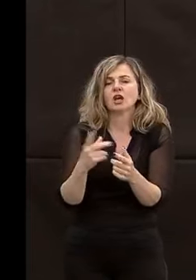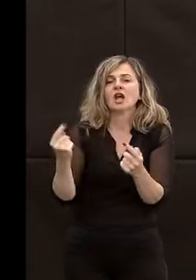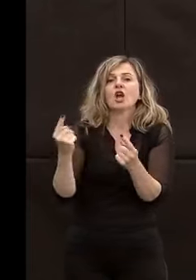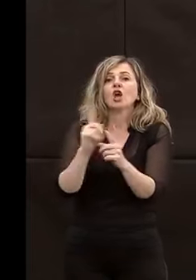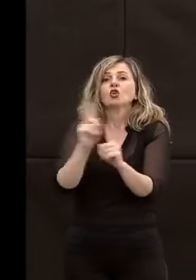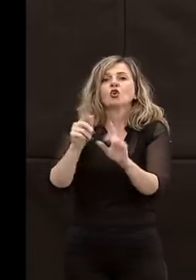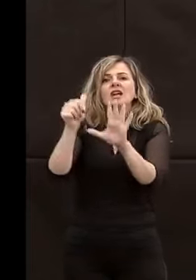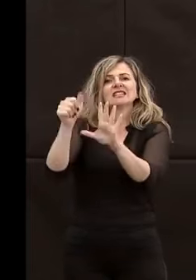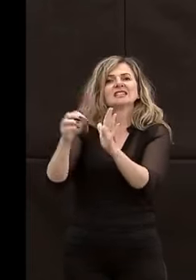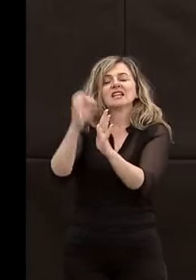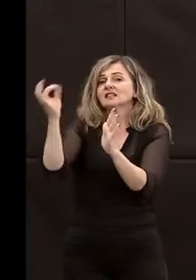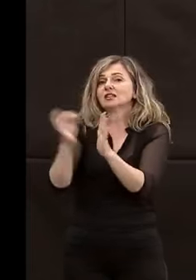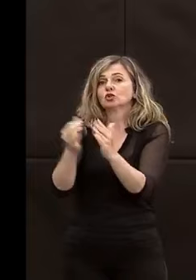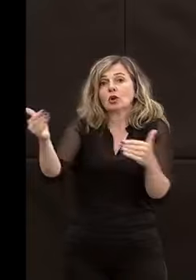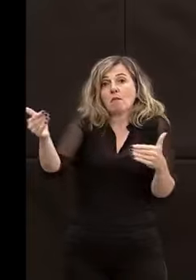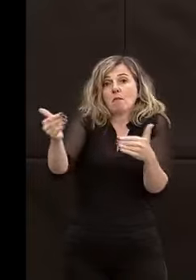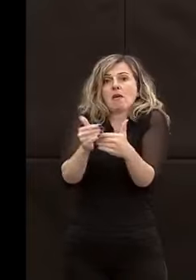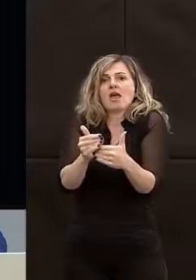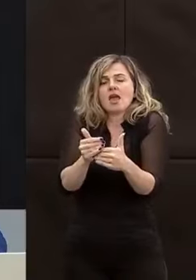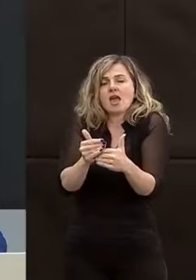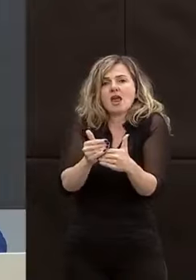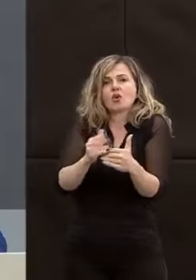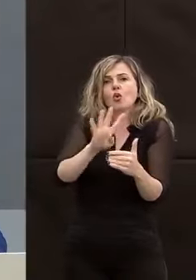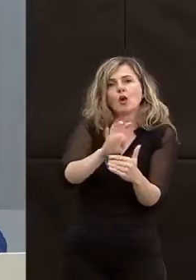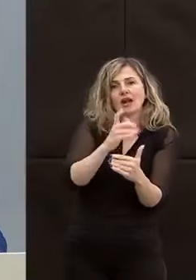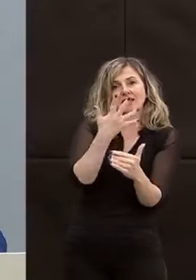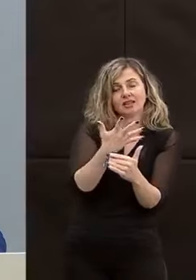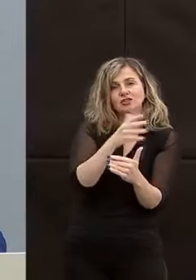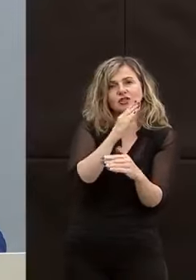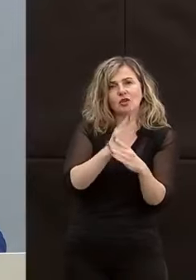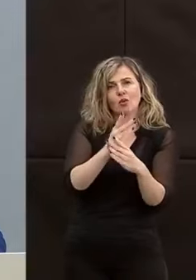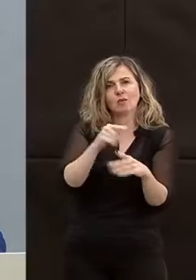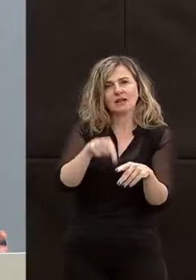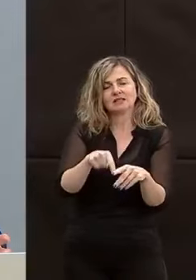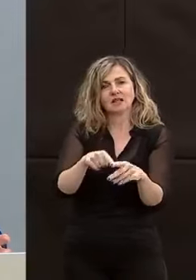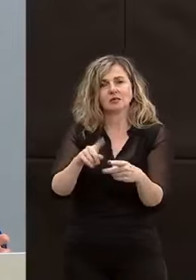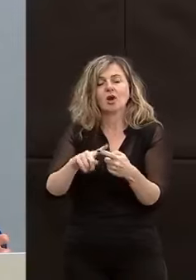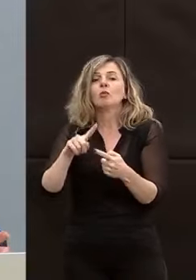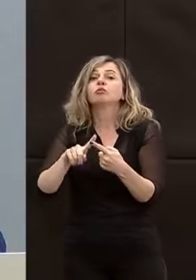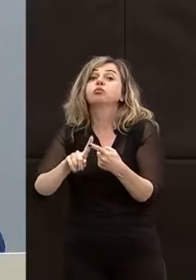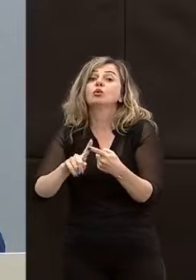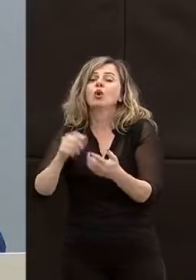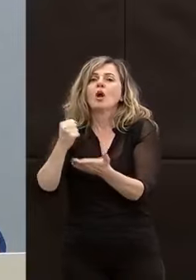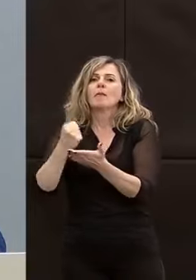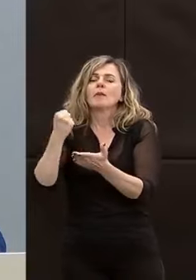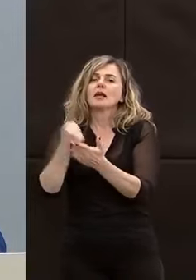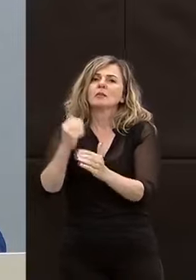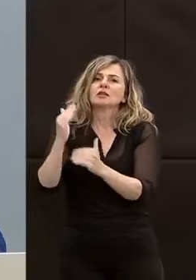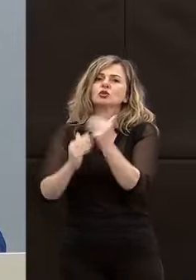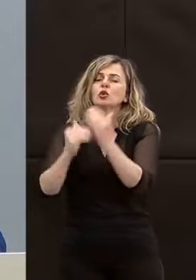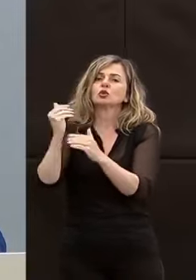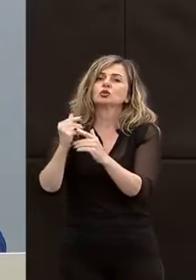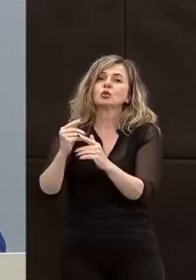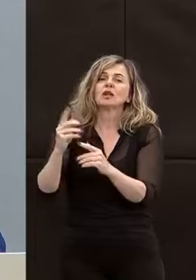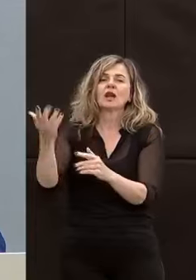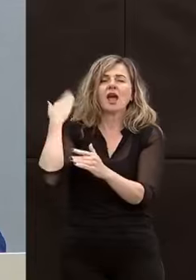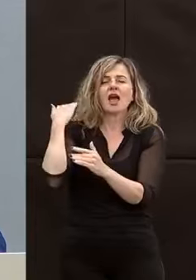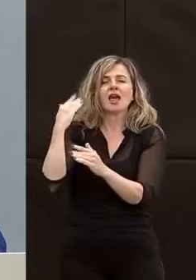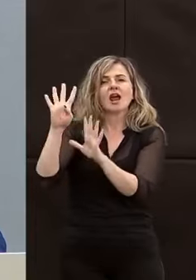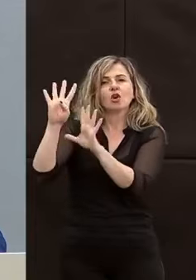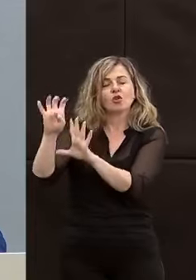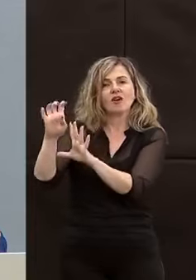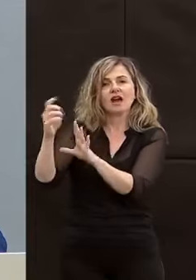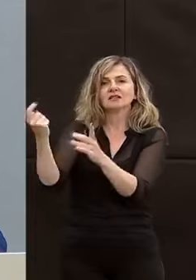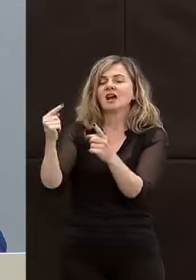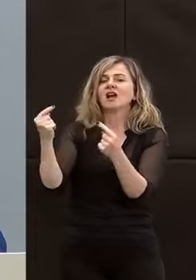45 giorni che per il permesso a costruire che passa dai 90 ai 45 giorni prevedendo